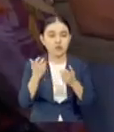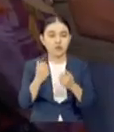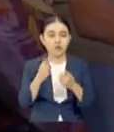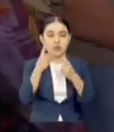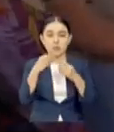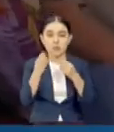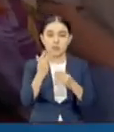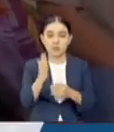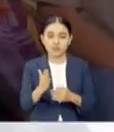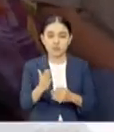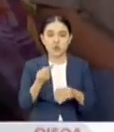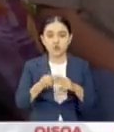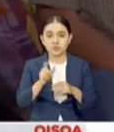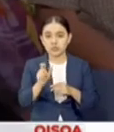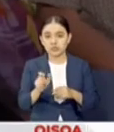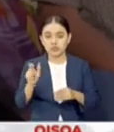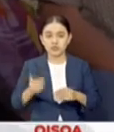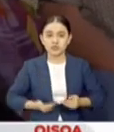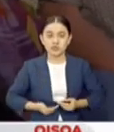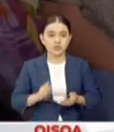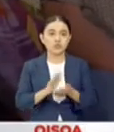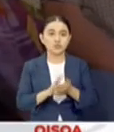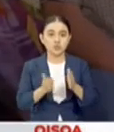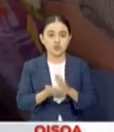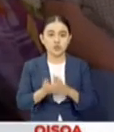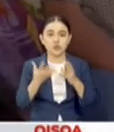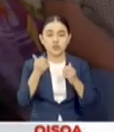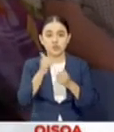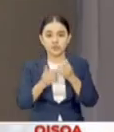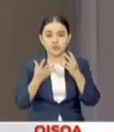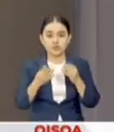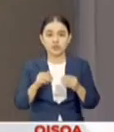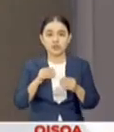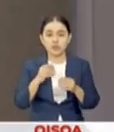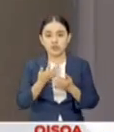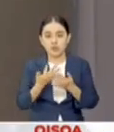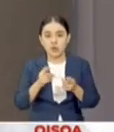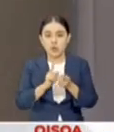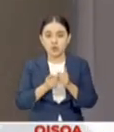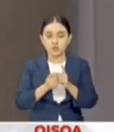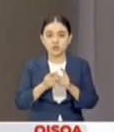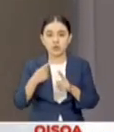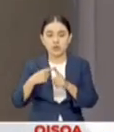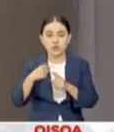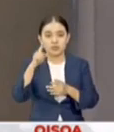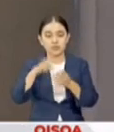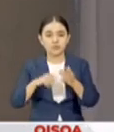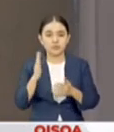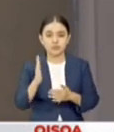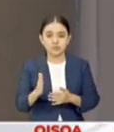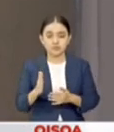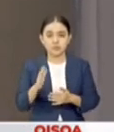xabarini beraman. Ushbu fuqarolarning yashash sharoiti kundalik ro'zg'orida ijobiy o'zgarishlar bo'lishiga umid qilib